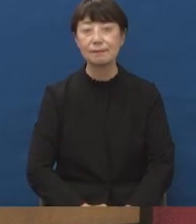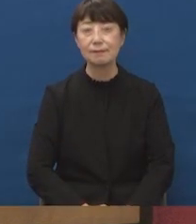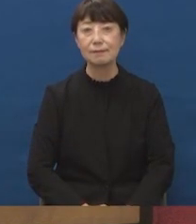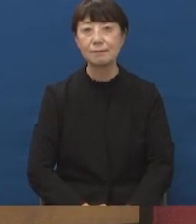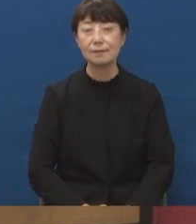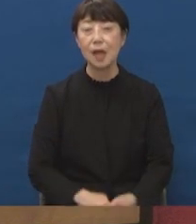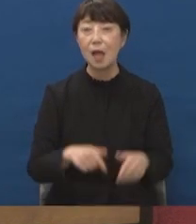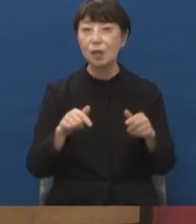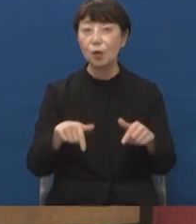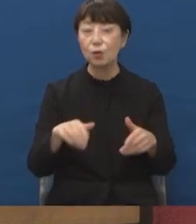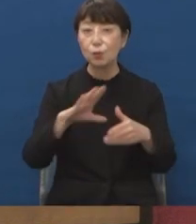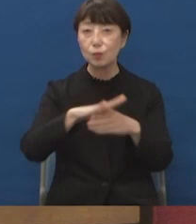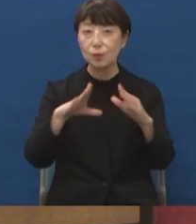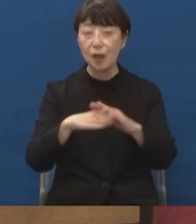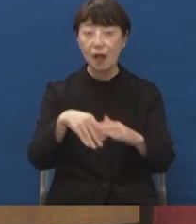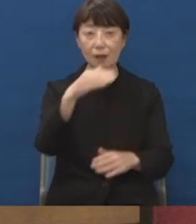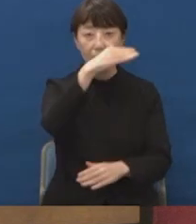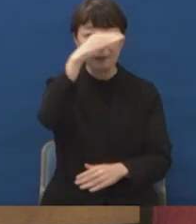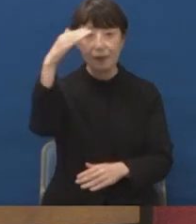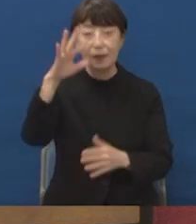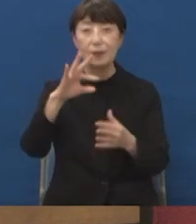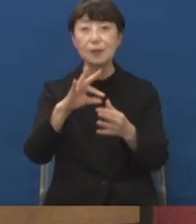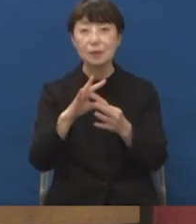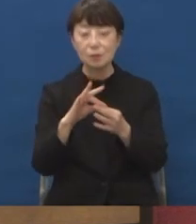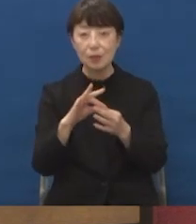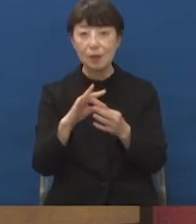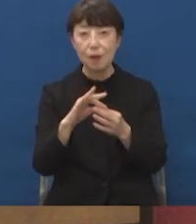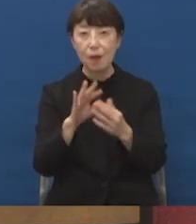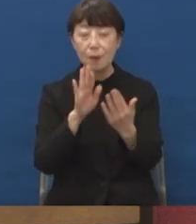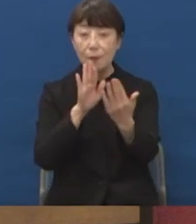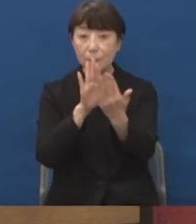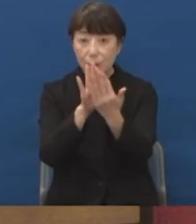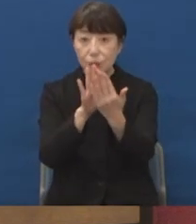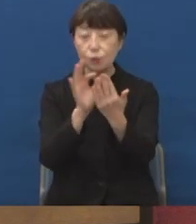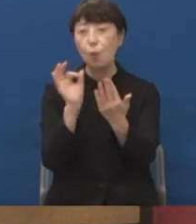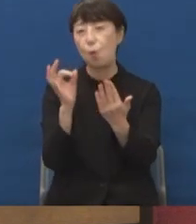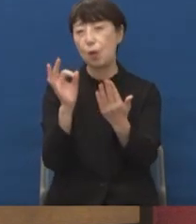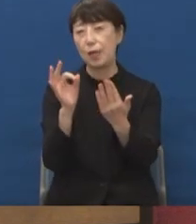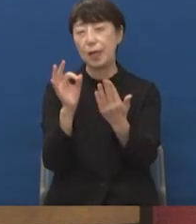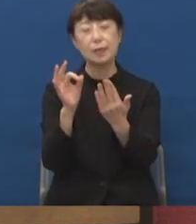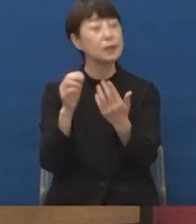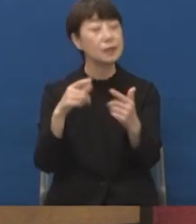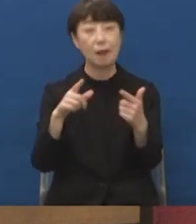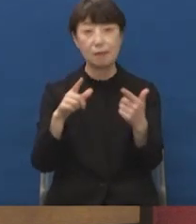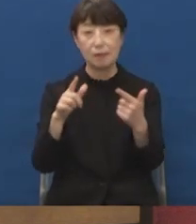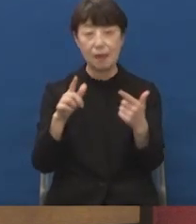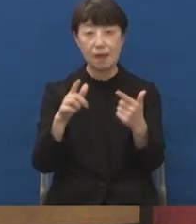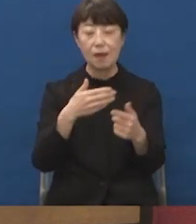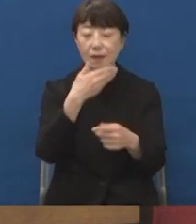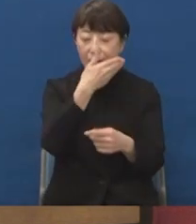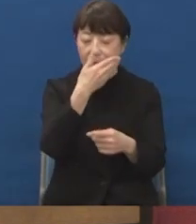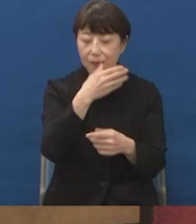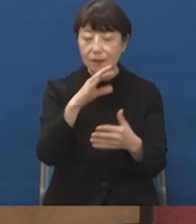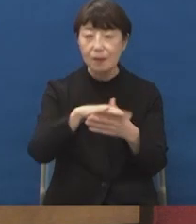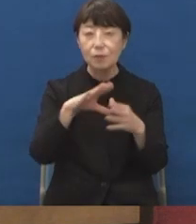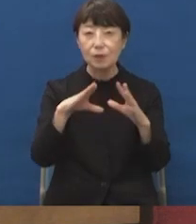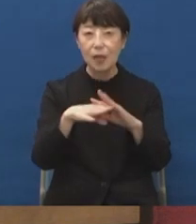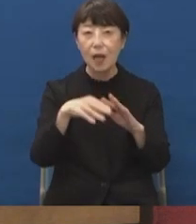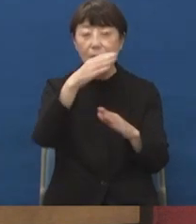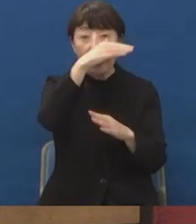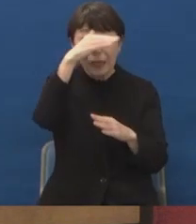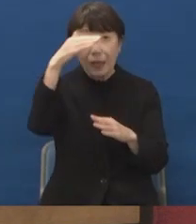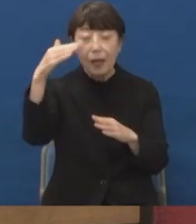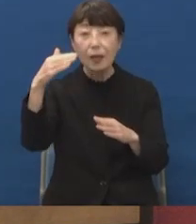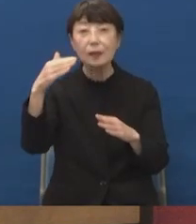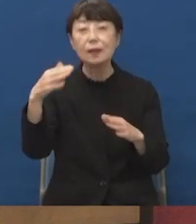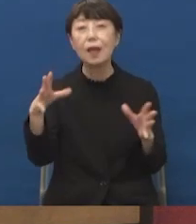の文化や景観については、目先のお金にとらわれて、大切な文化や景観が失われていっていると危機感を持